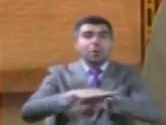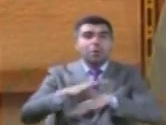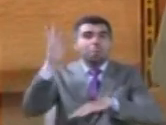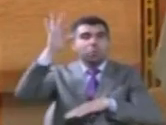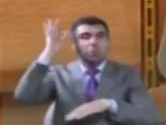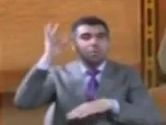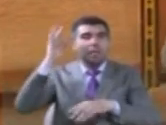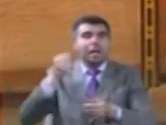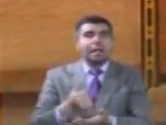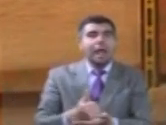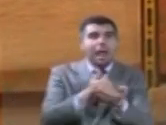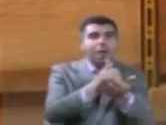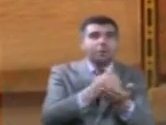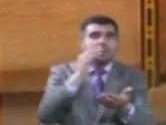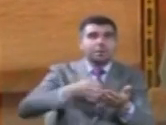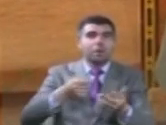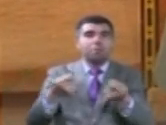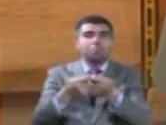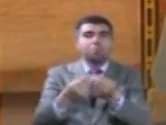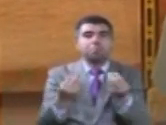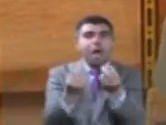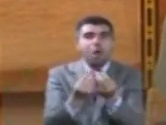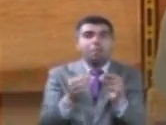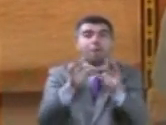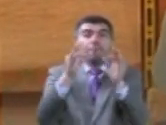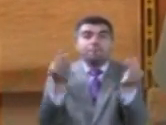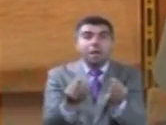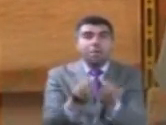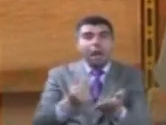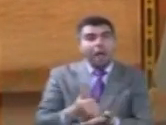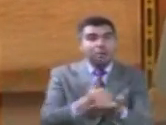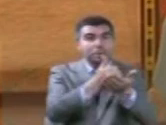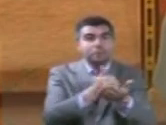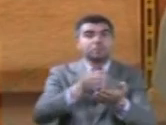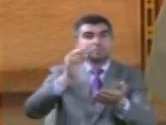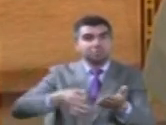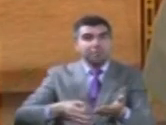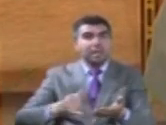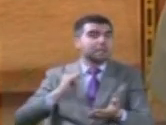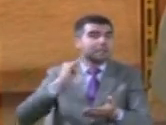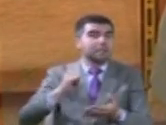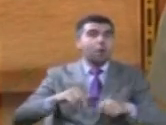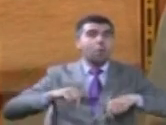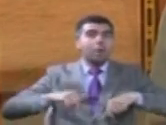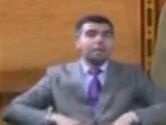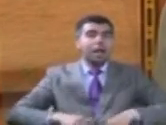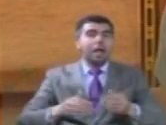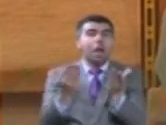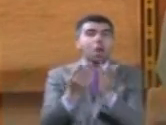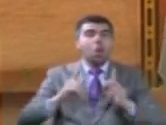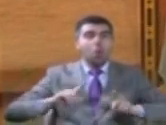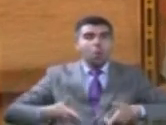باش تعاون الأسر المعوزة، وكذلك تقدم هذه الخدمات لوزارة التربية الوطنية طبعاً